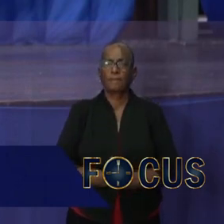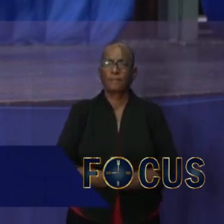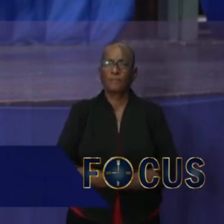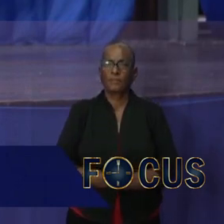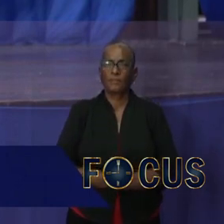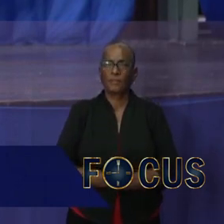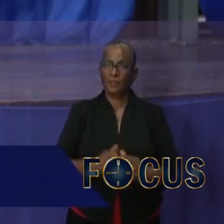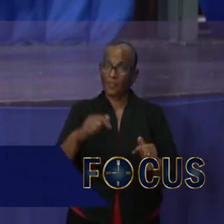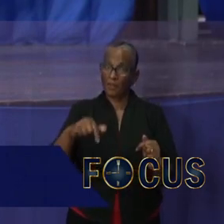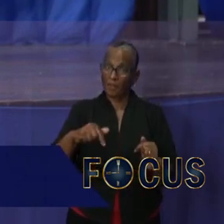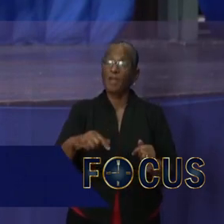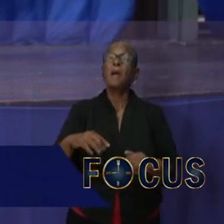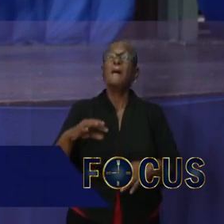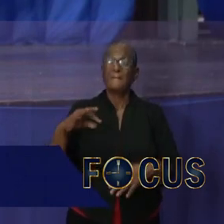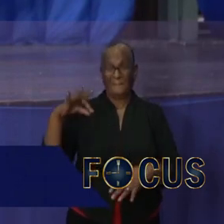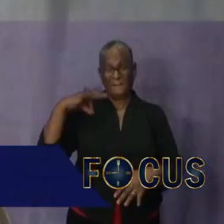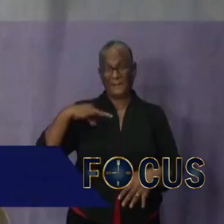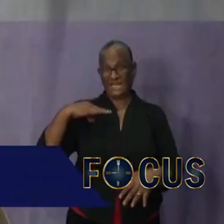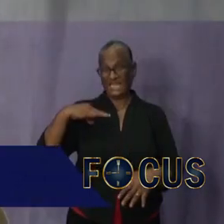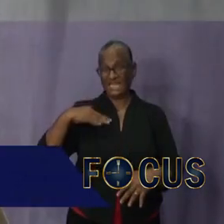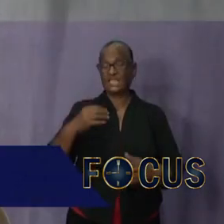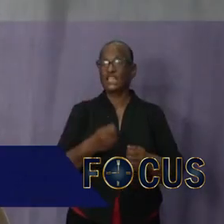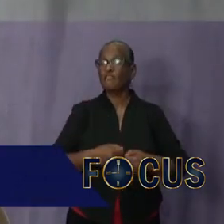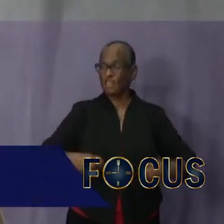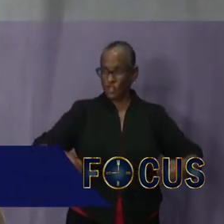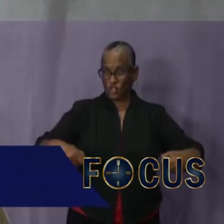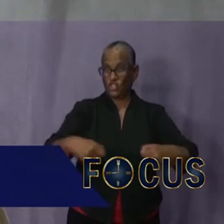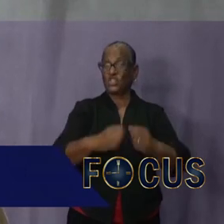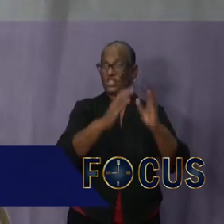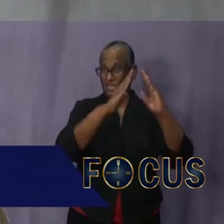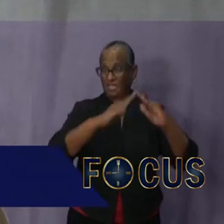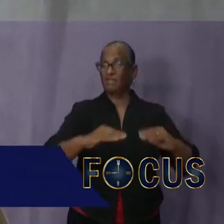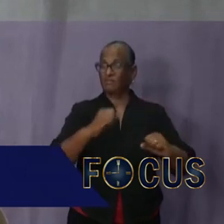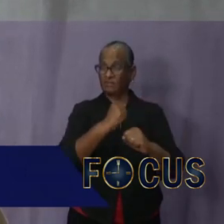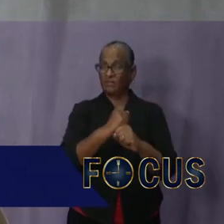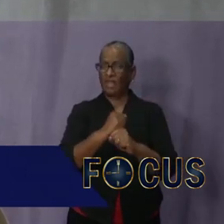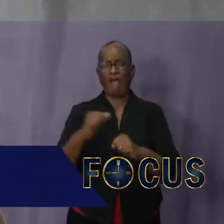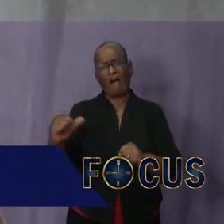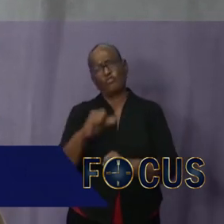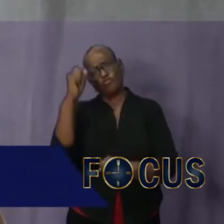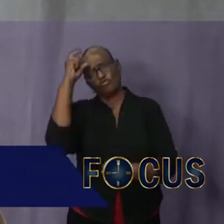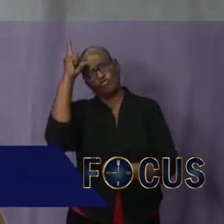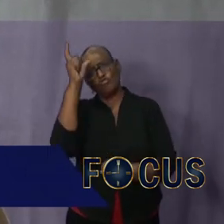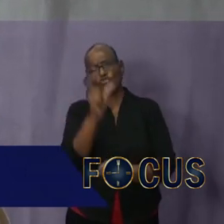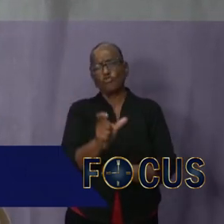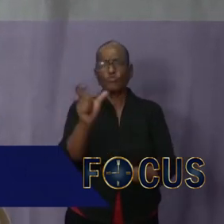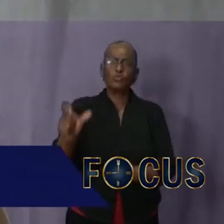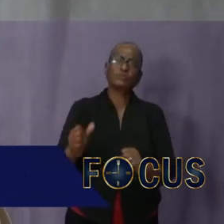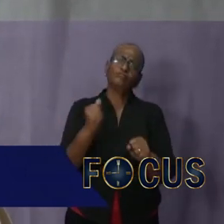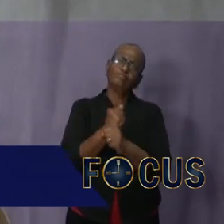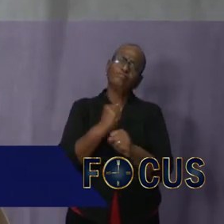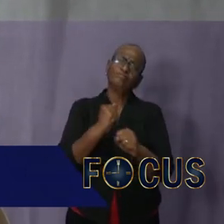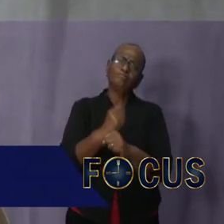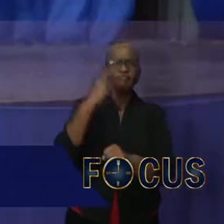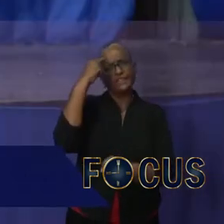de minister van Sociale Zaken en die deskundigen hebben uitgewerkt wat we nu gaan doen. Het gaat